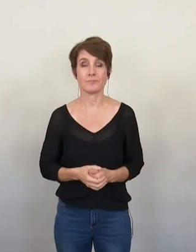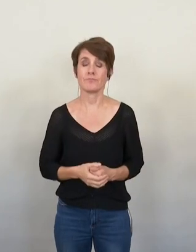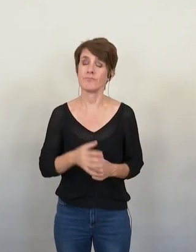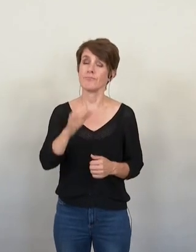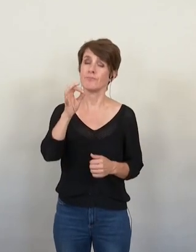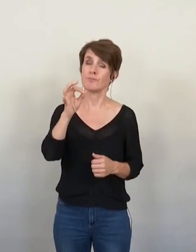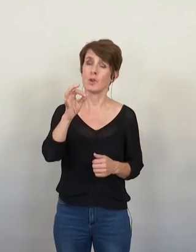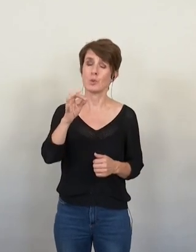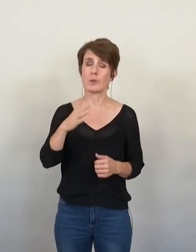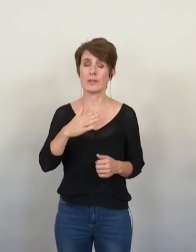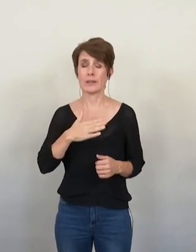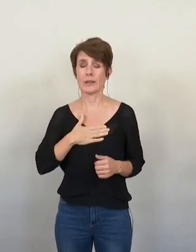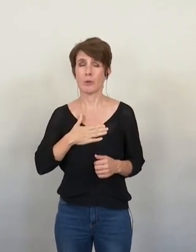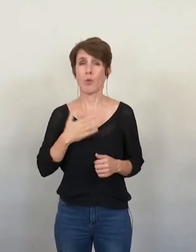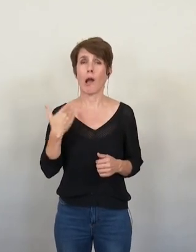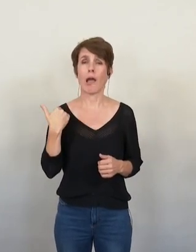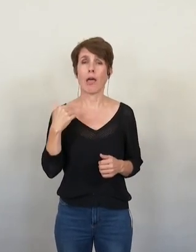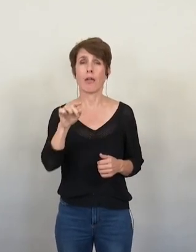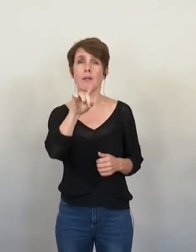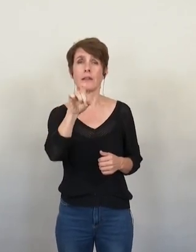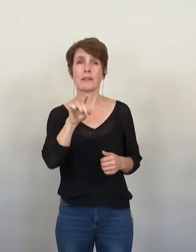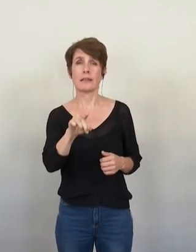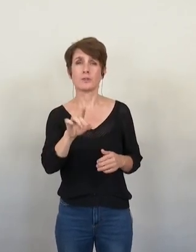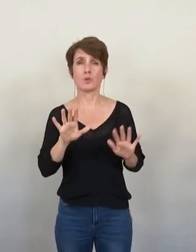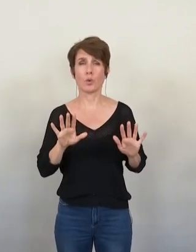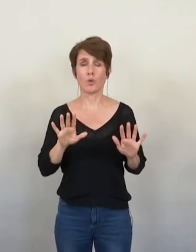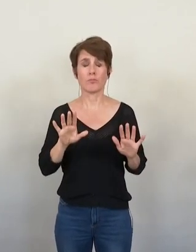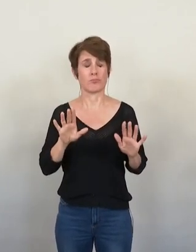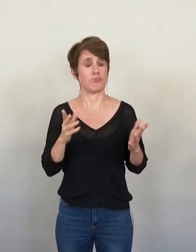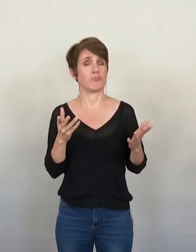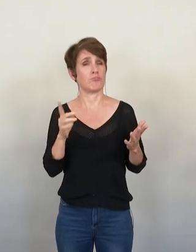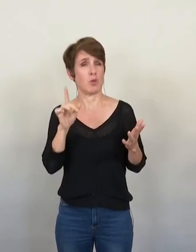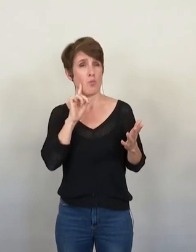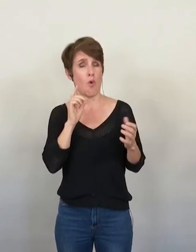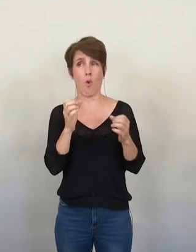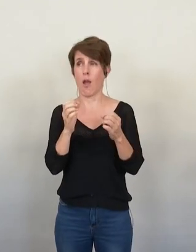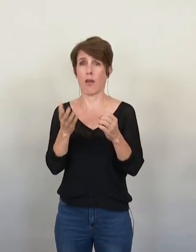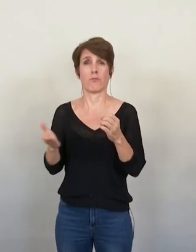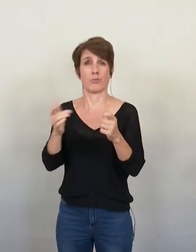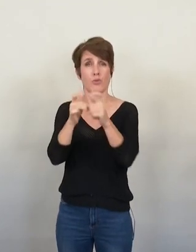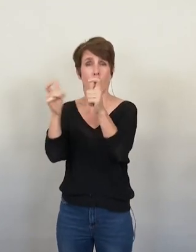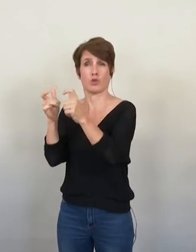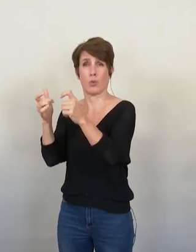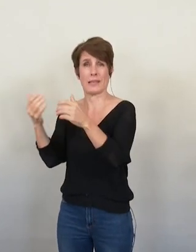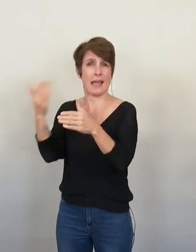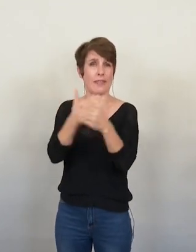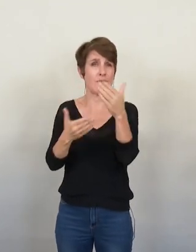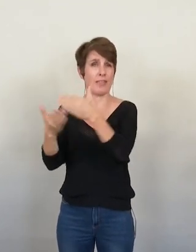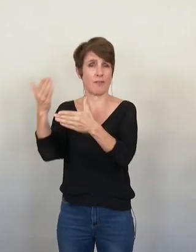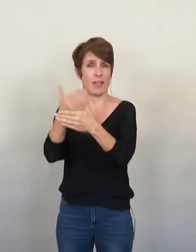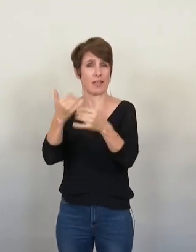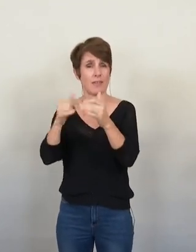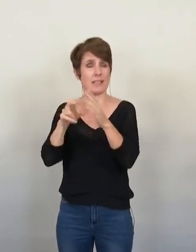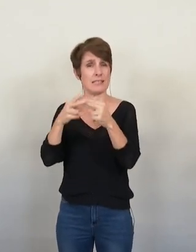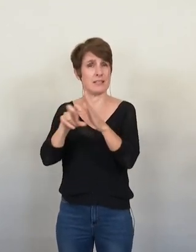comment vous pouviez m'expliquer que la majorité des entreprises qui interviennent sur Grenoble ne soit pas grenobloise et j'ai pas